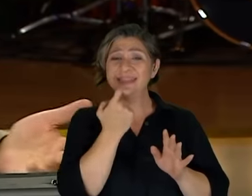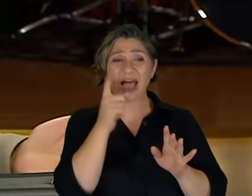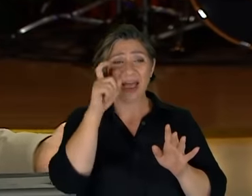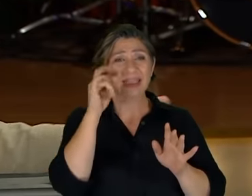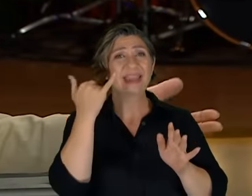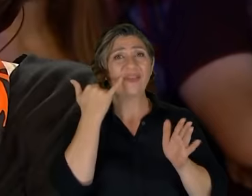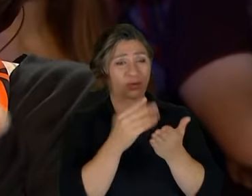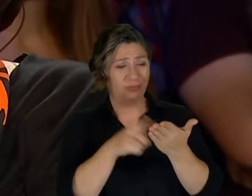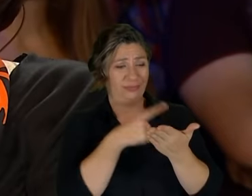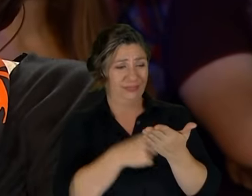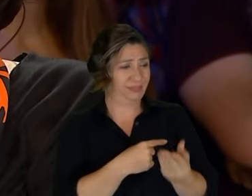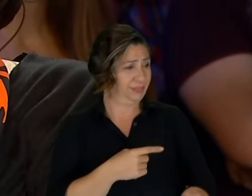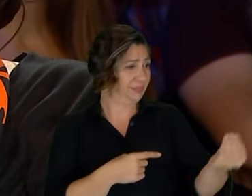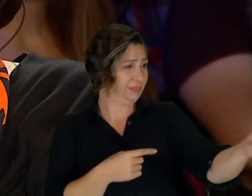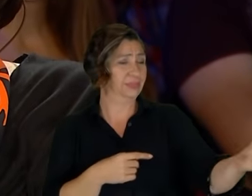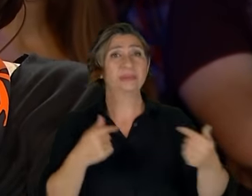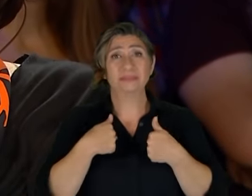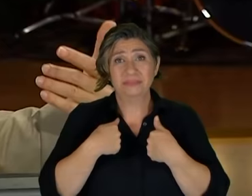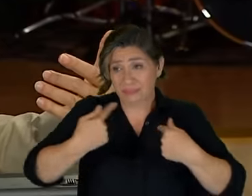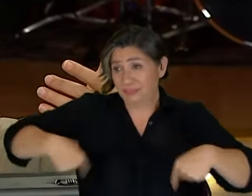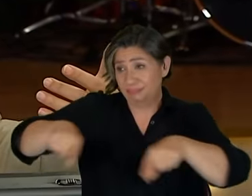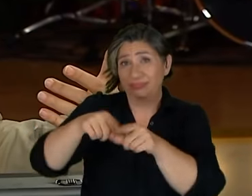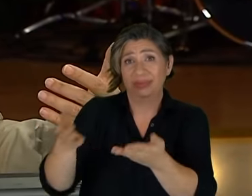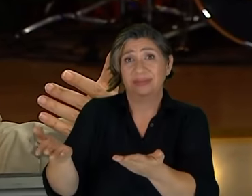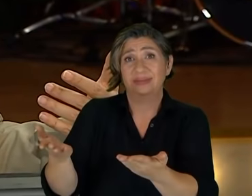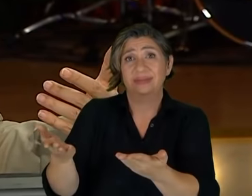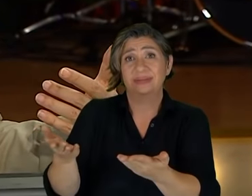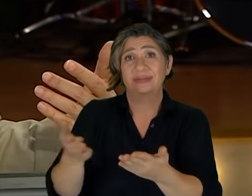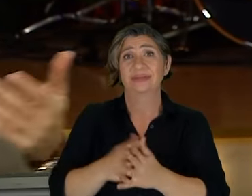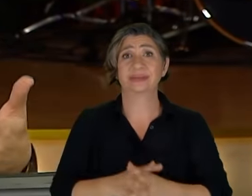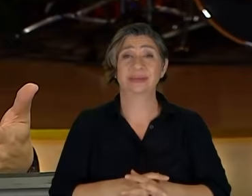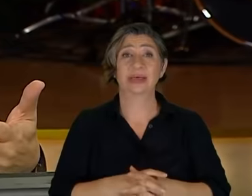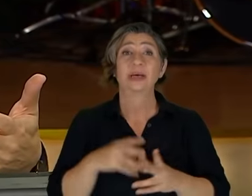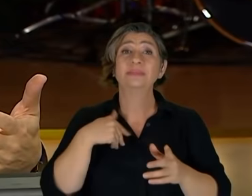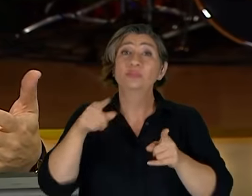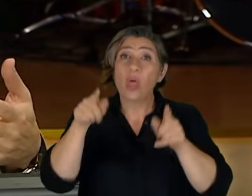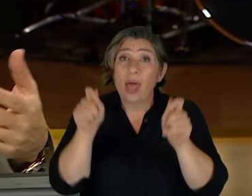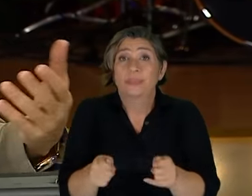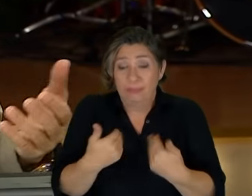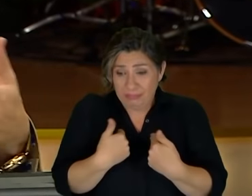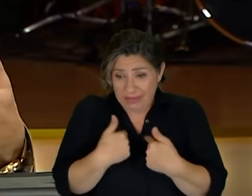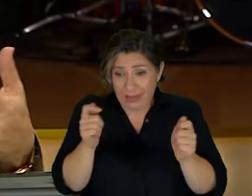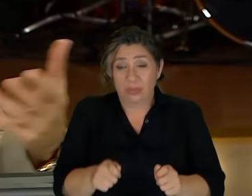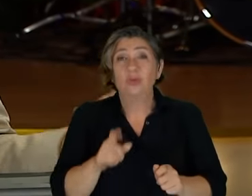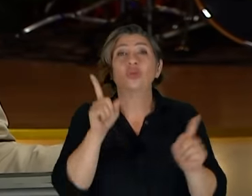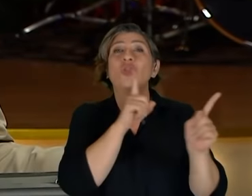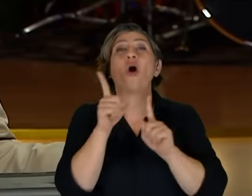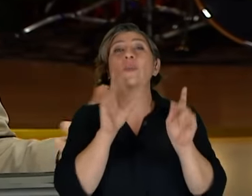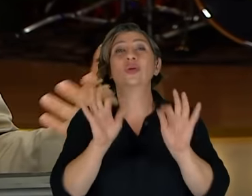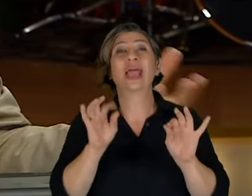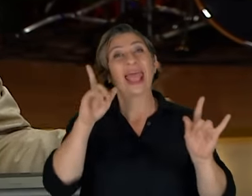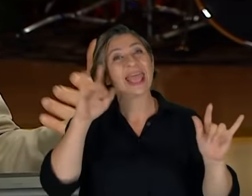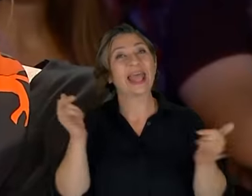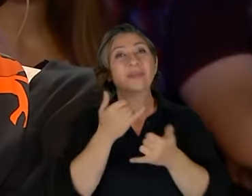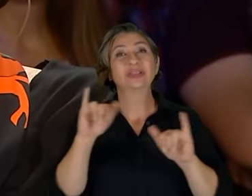akıllı telefonları teslim edenler bizleriz. Yani bizim neslimiz. Biz bunları yaptık. Doğum günlerinde ya da